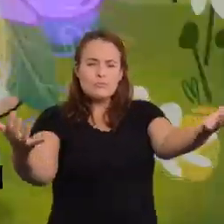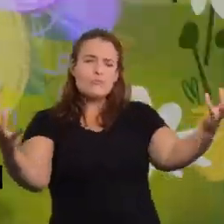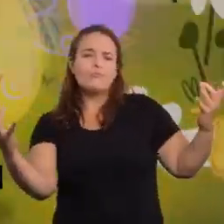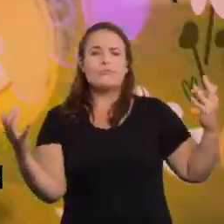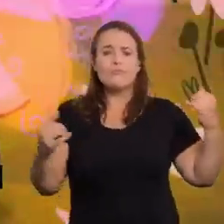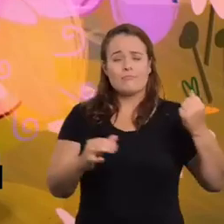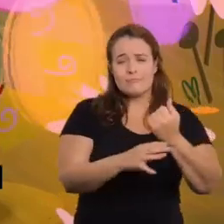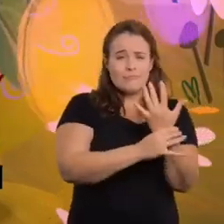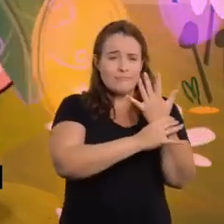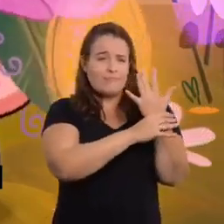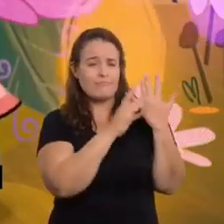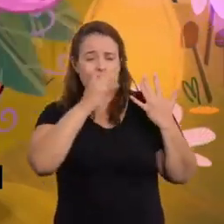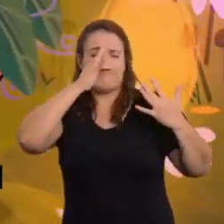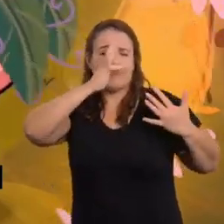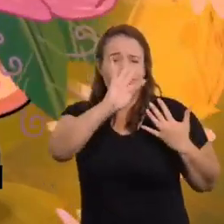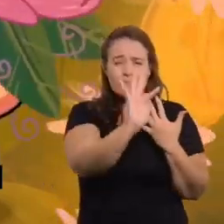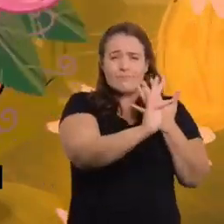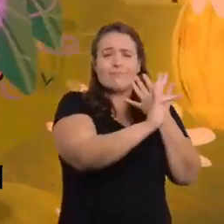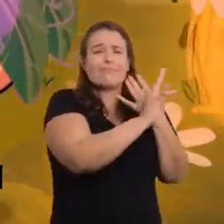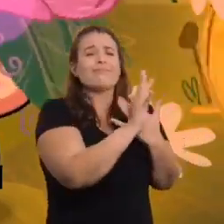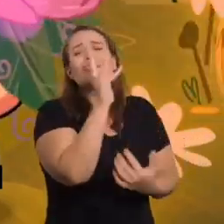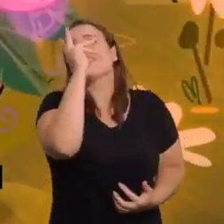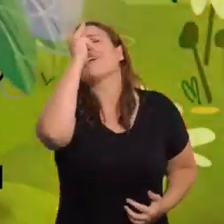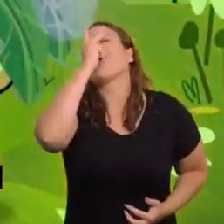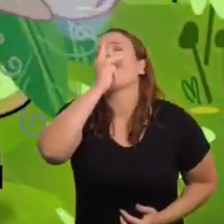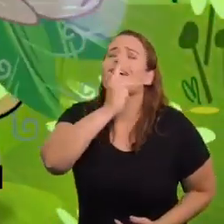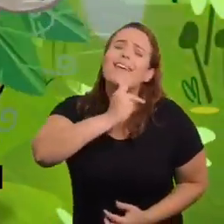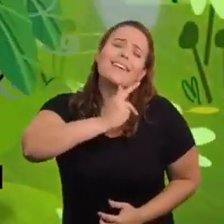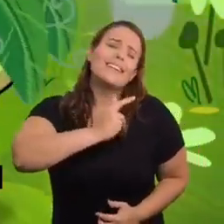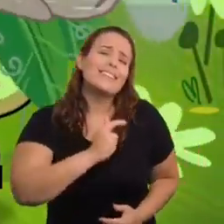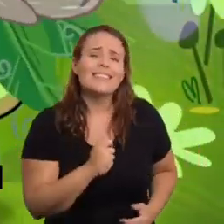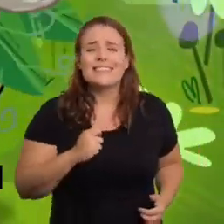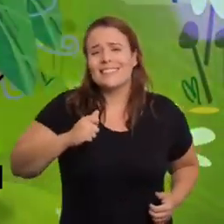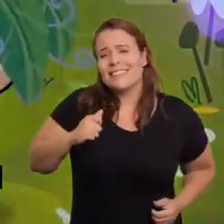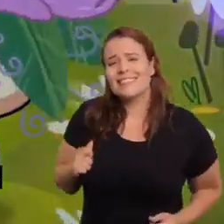Nasceu uma flor na Muda Ela está tão linda